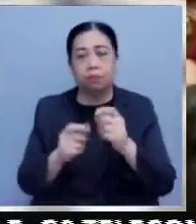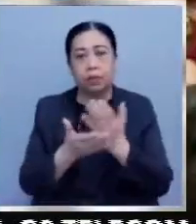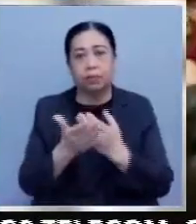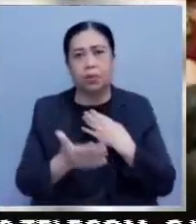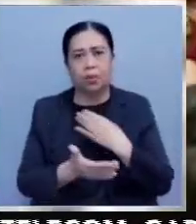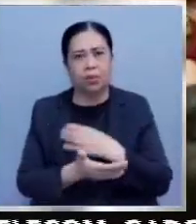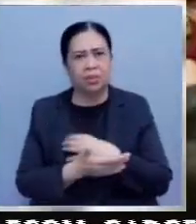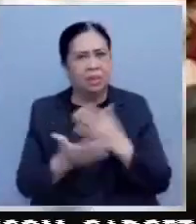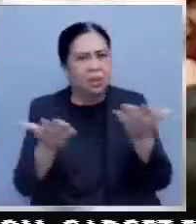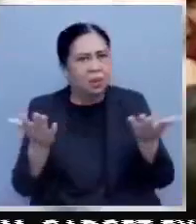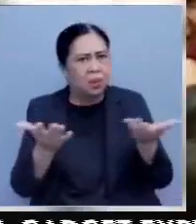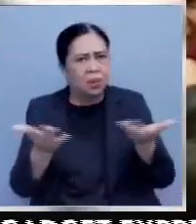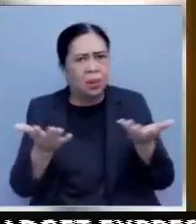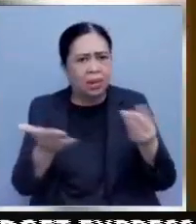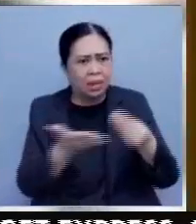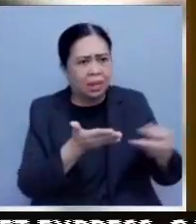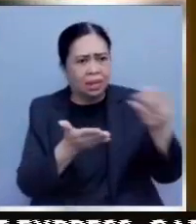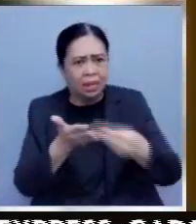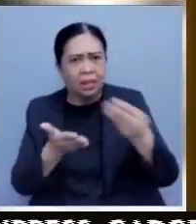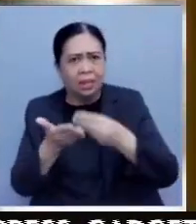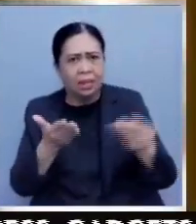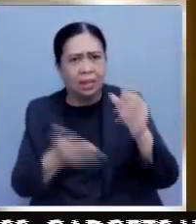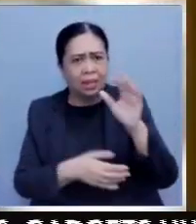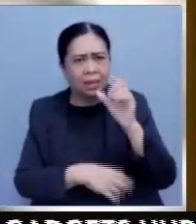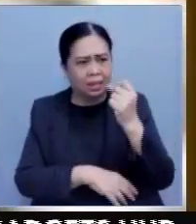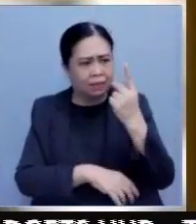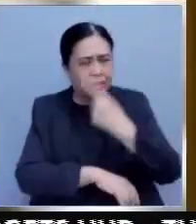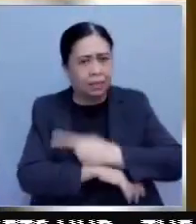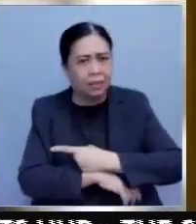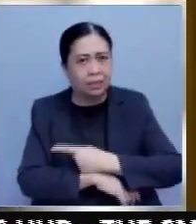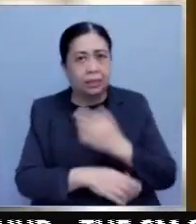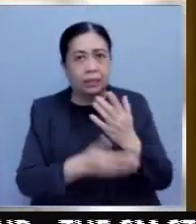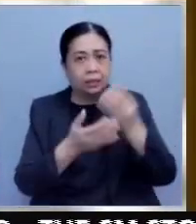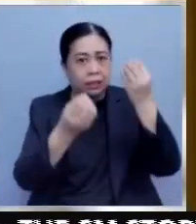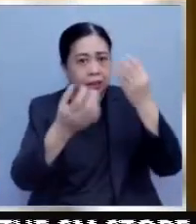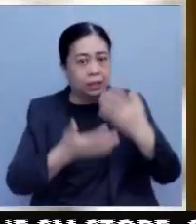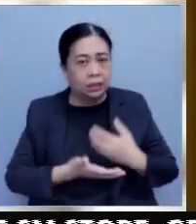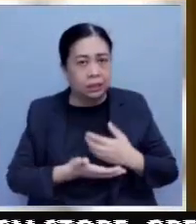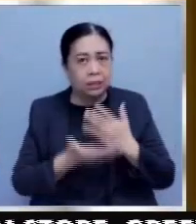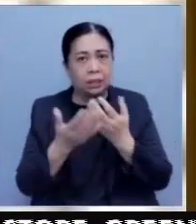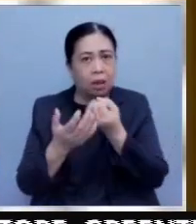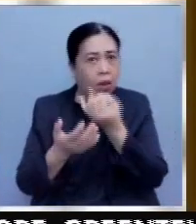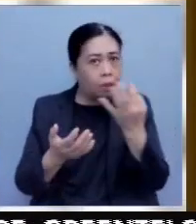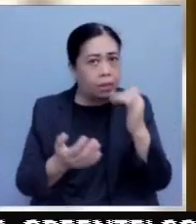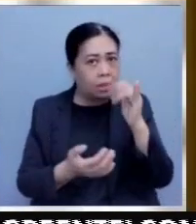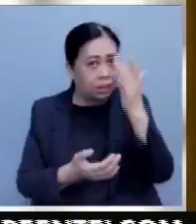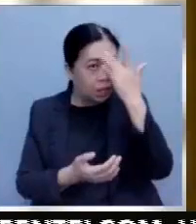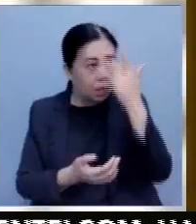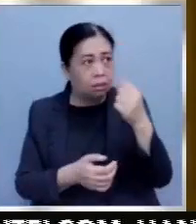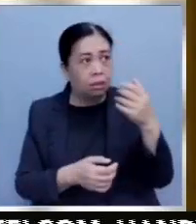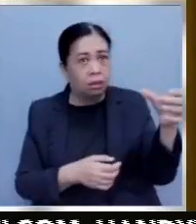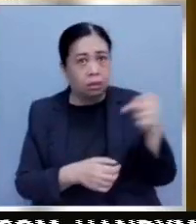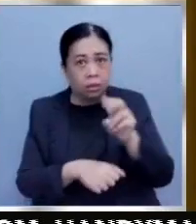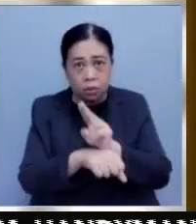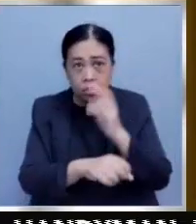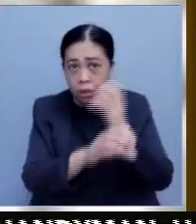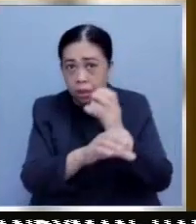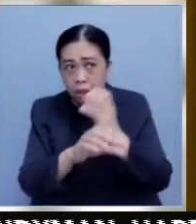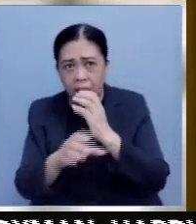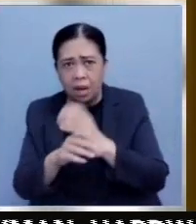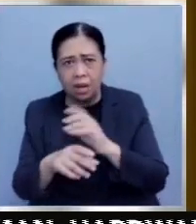ito ginastos ng OVP. Ilang informers, ilang intel, nag-hire ba ng sasakyan? Mr.